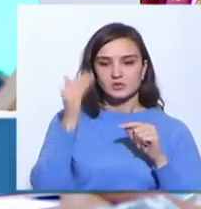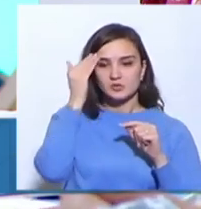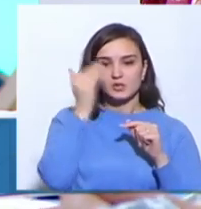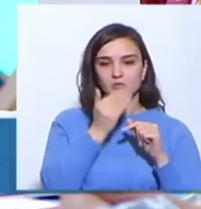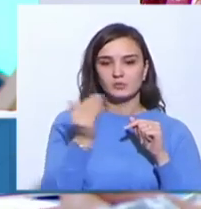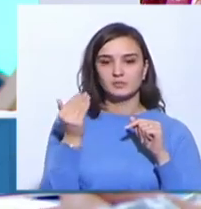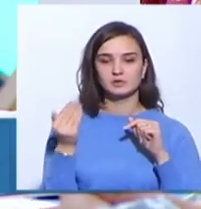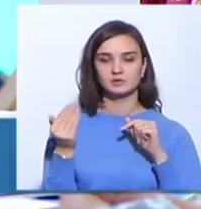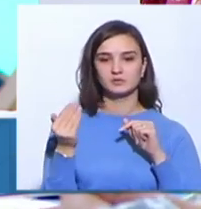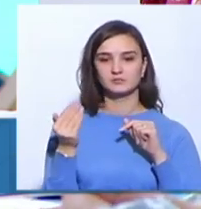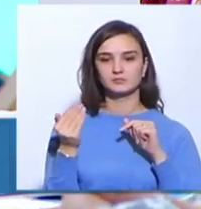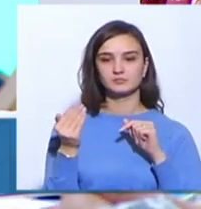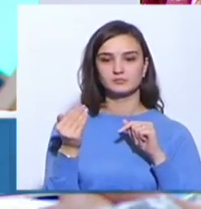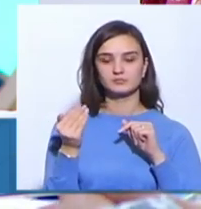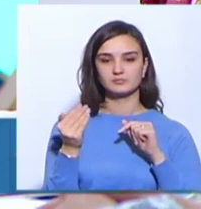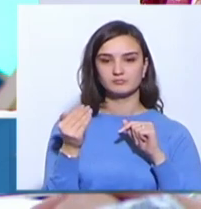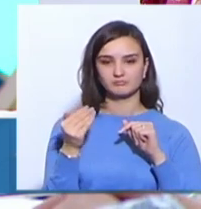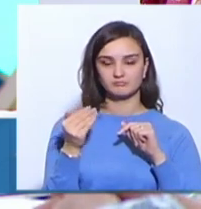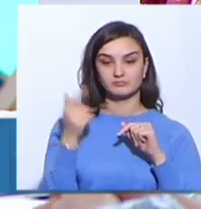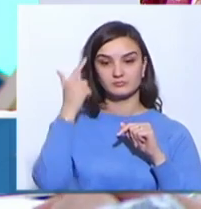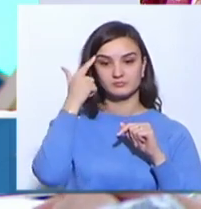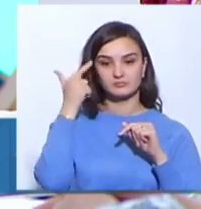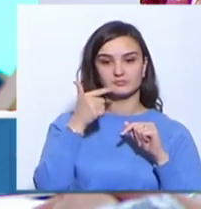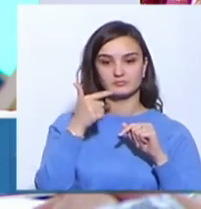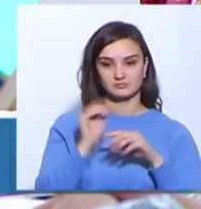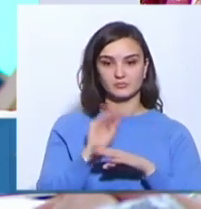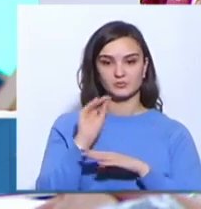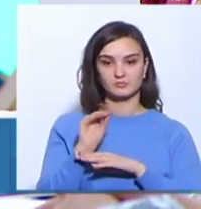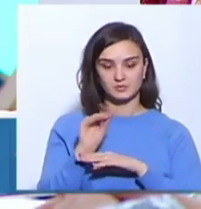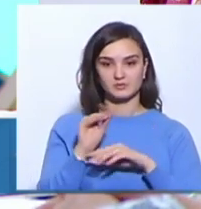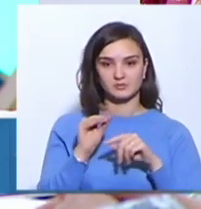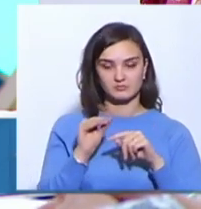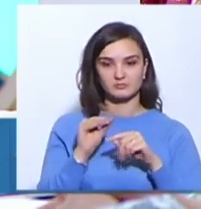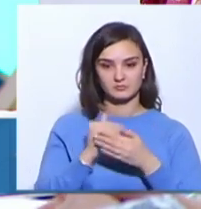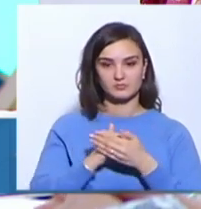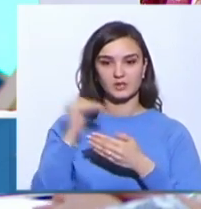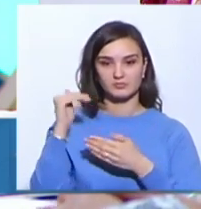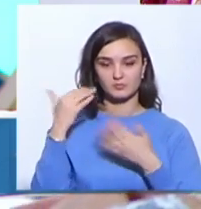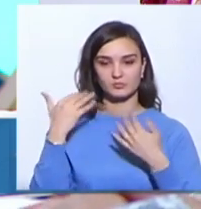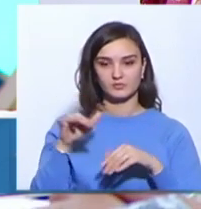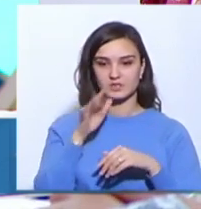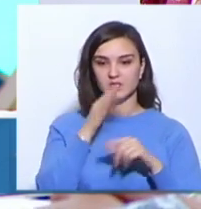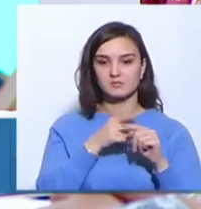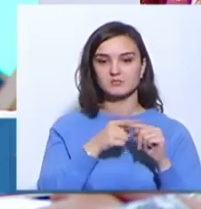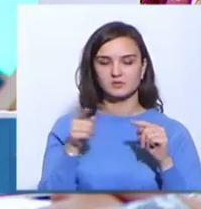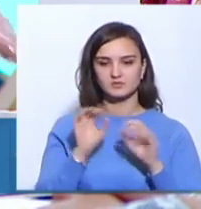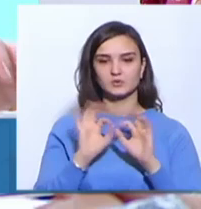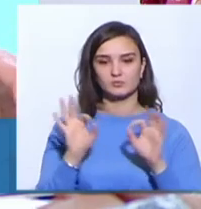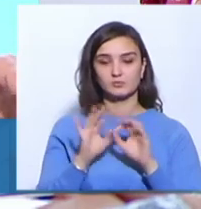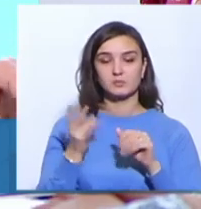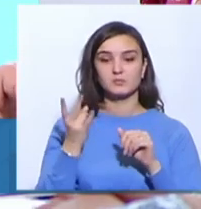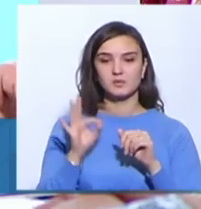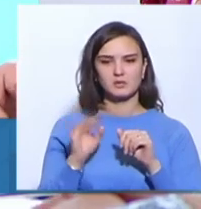საზოგადოების სიმწიფე გაიზარდა და ცნობადობა ამ საკითხისა გაიზარდა. წლების მანძილზე ვსაუბრობ.